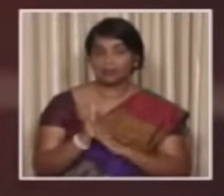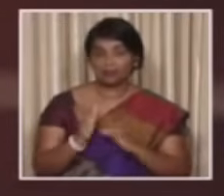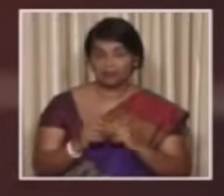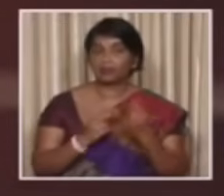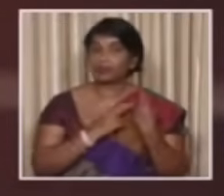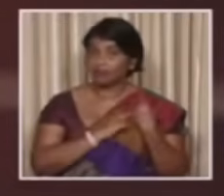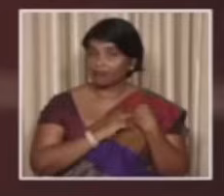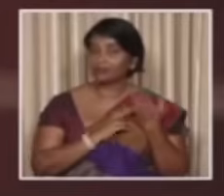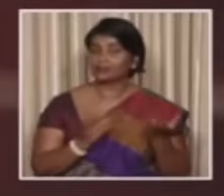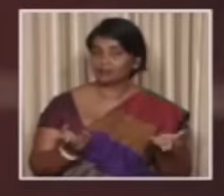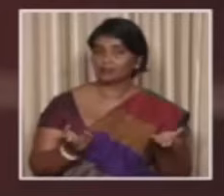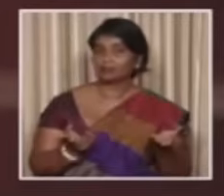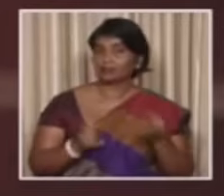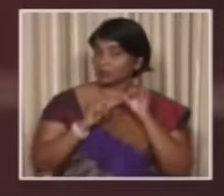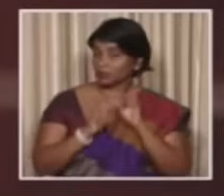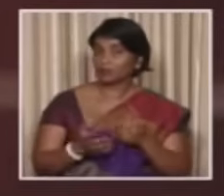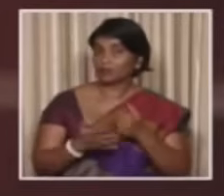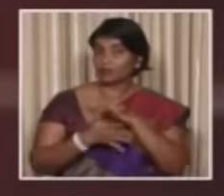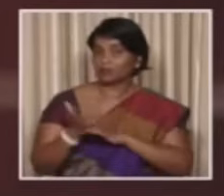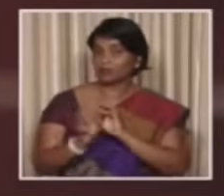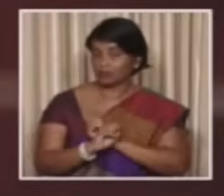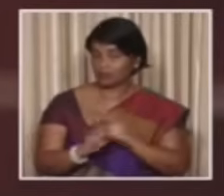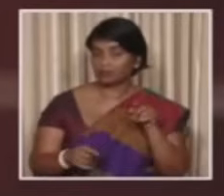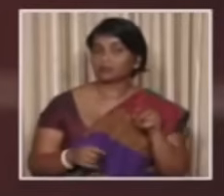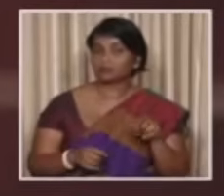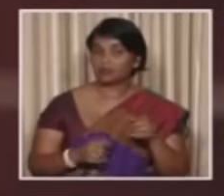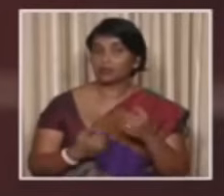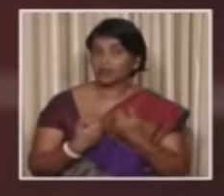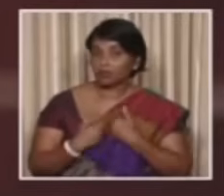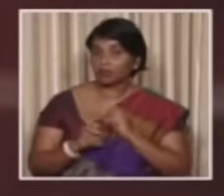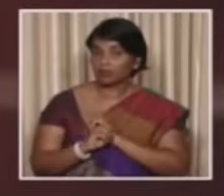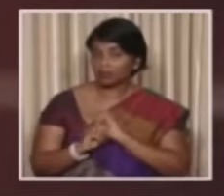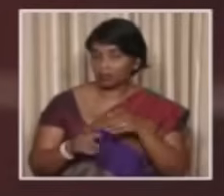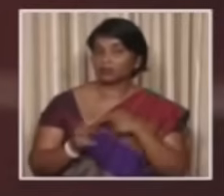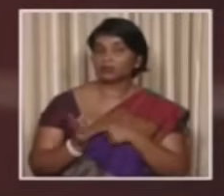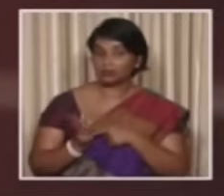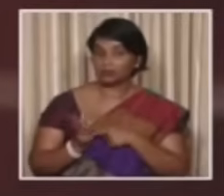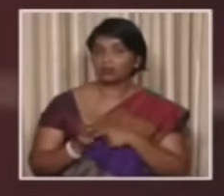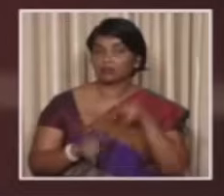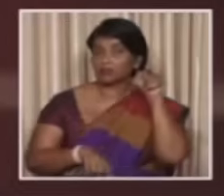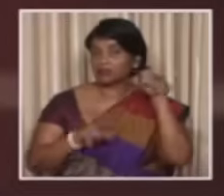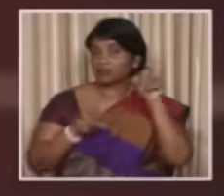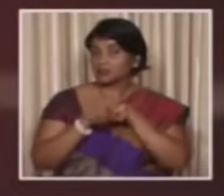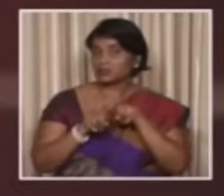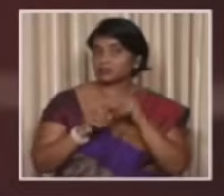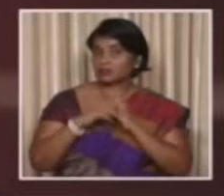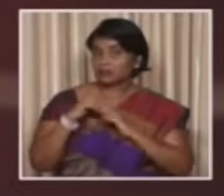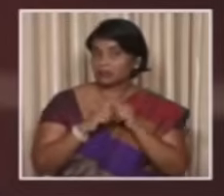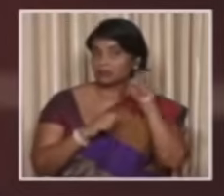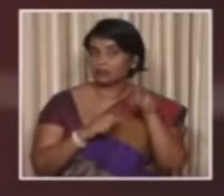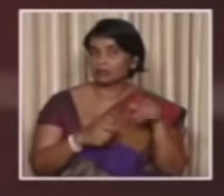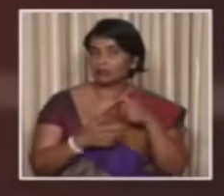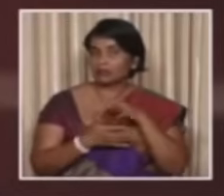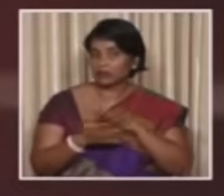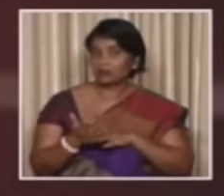මාධ්‍යයටත් යුතුකමක් තියෙනවා මේ වගේ ලිපියක් පළ කරනකොට. අපි මේක පළ කරාට අහවල් විදියේ වැඩ කටයුතු කරපු එක්කෙනෙක්ගේ